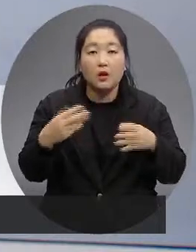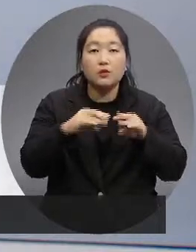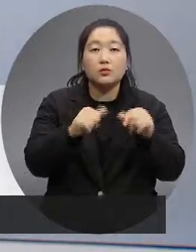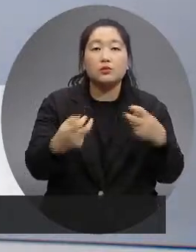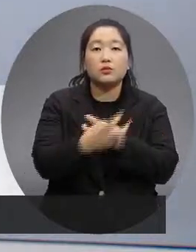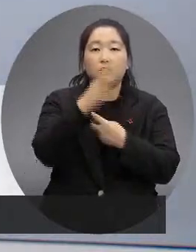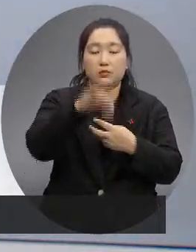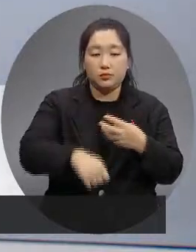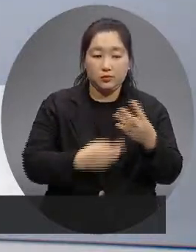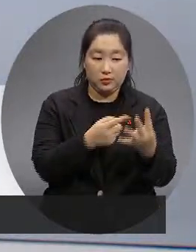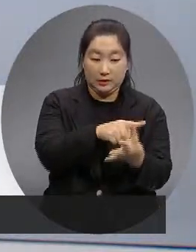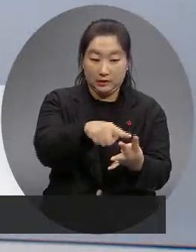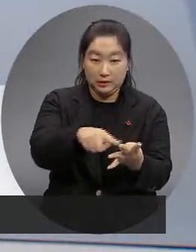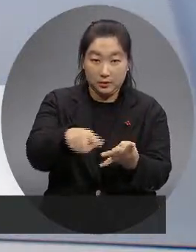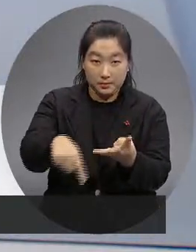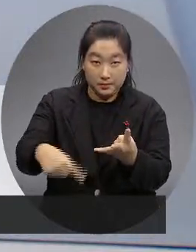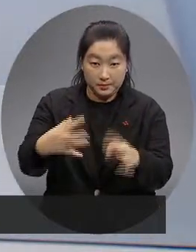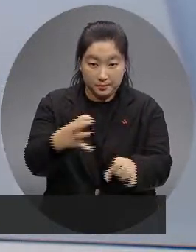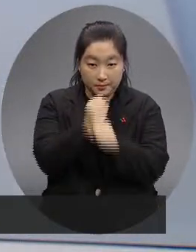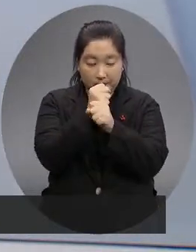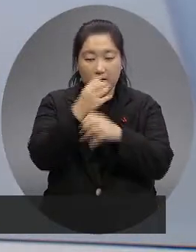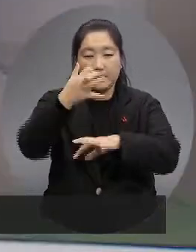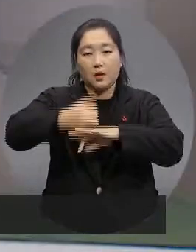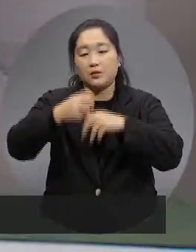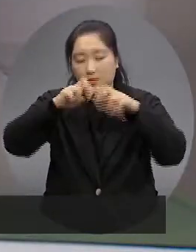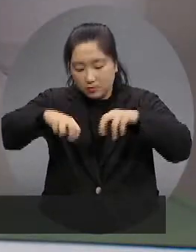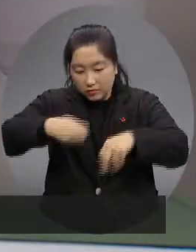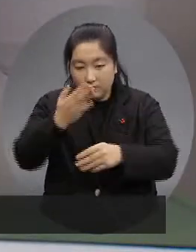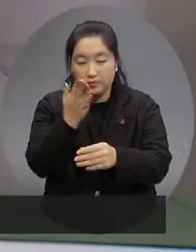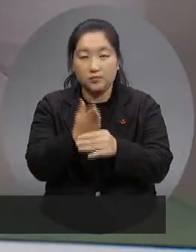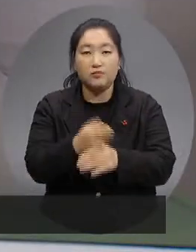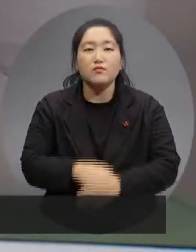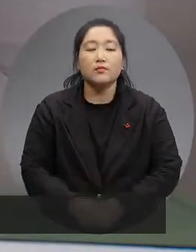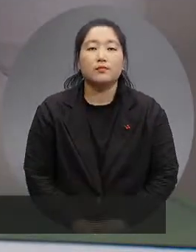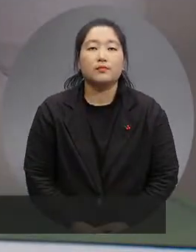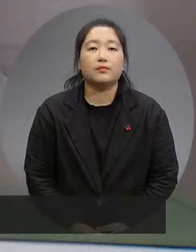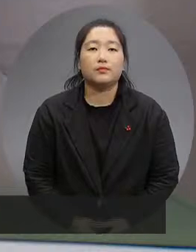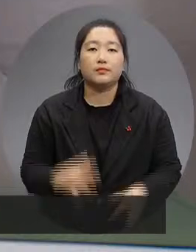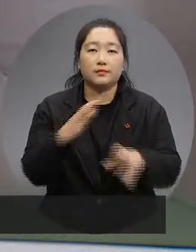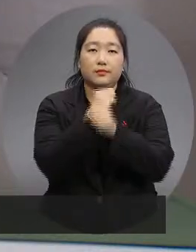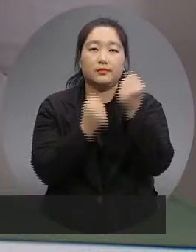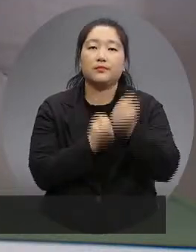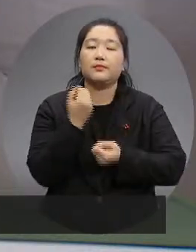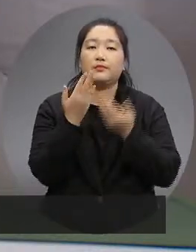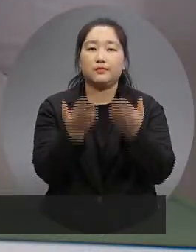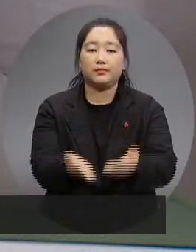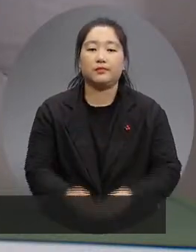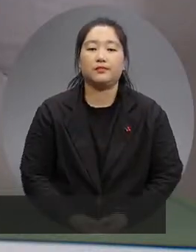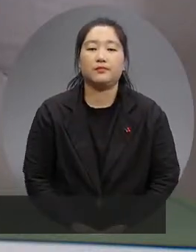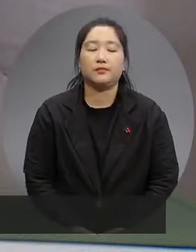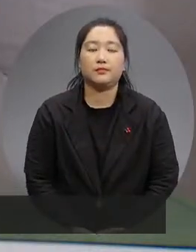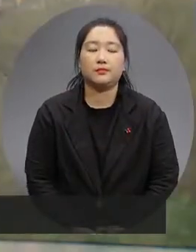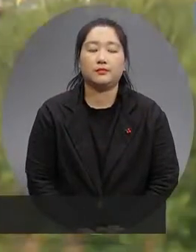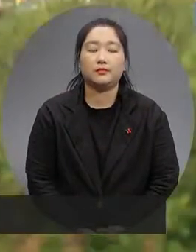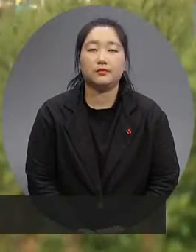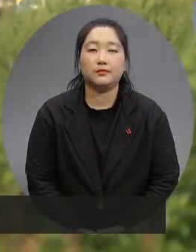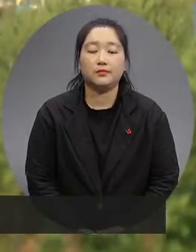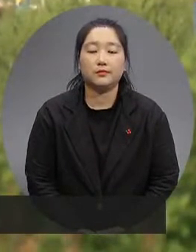최종 후보로 압축해 마지막 분석 중인 것으로 확인됐습니다. 정재영 기자가 취재했습니다.